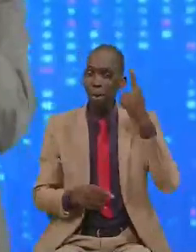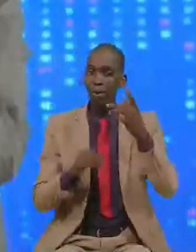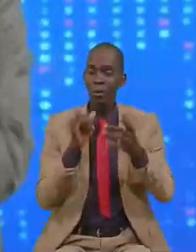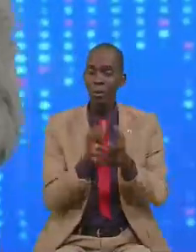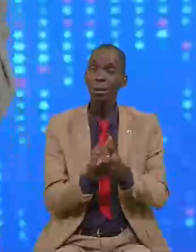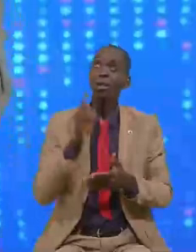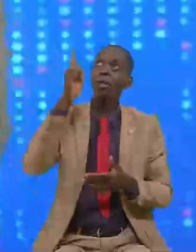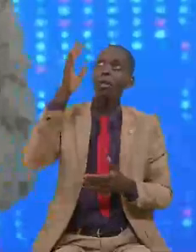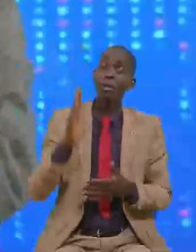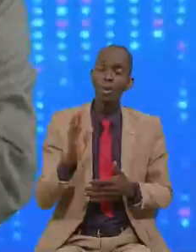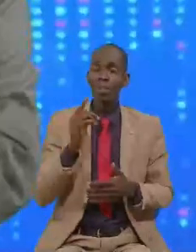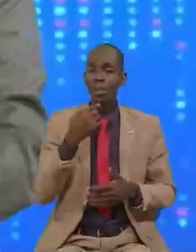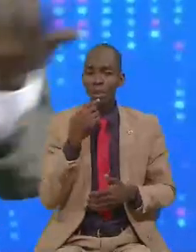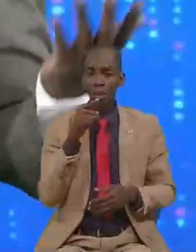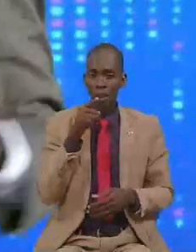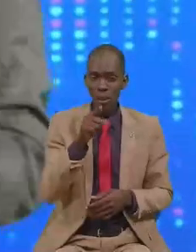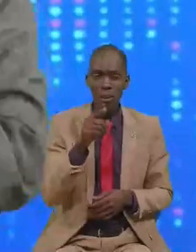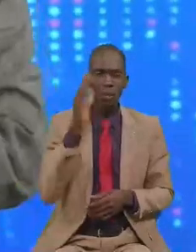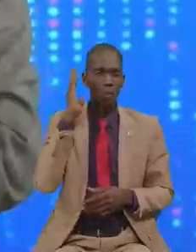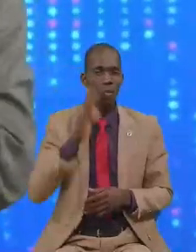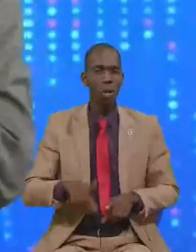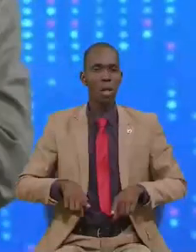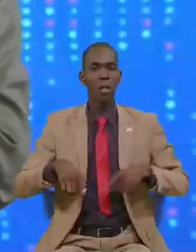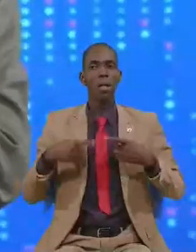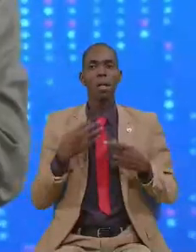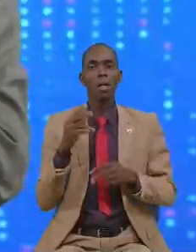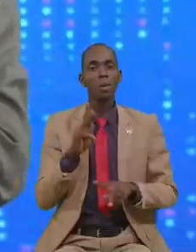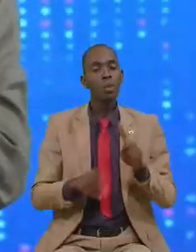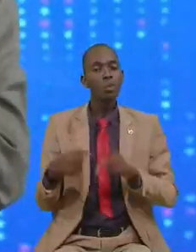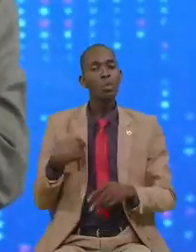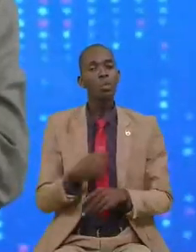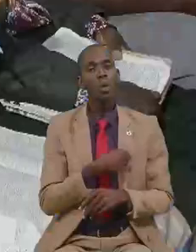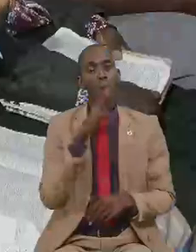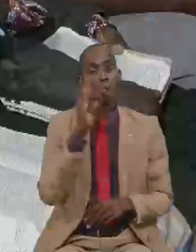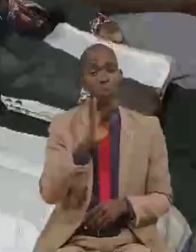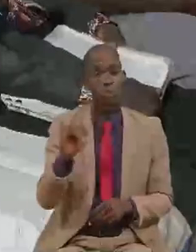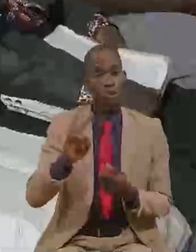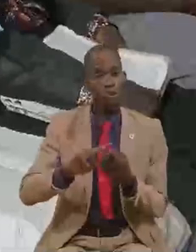vous vivrez. Et ceux à qui nous prêchons, ils vont vivre.